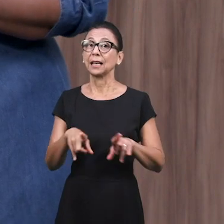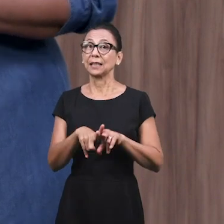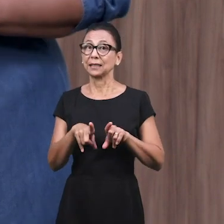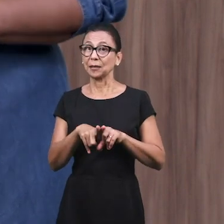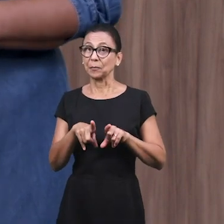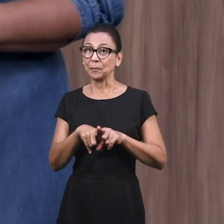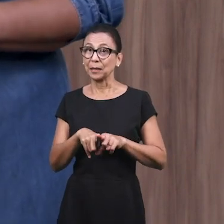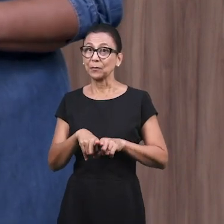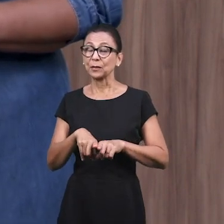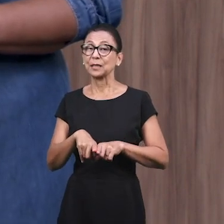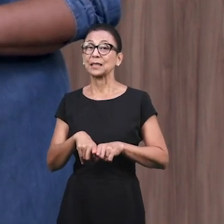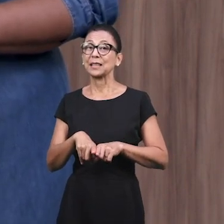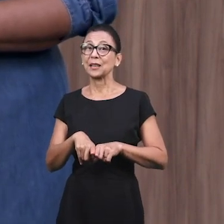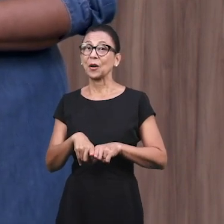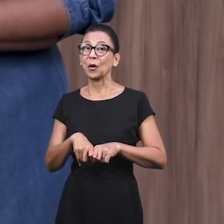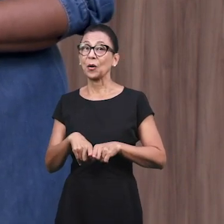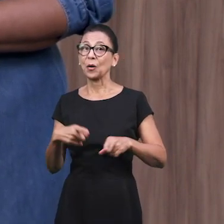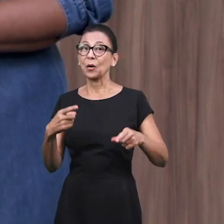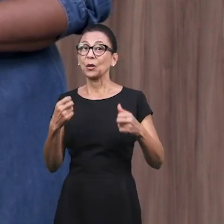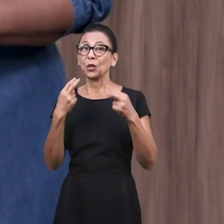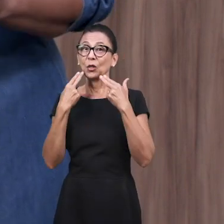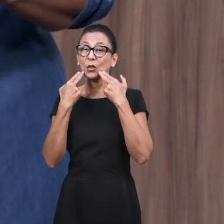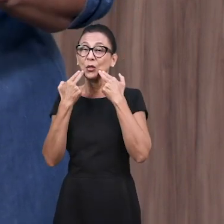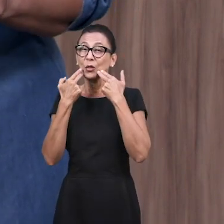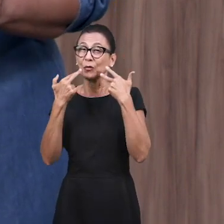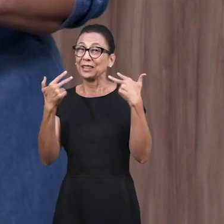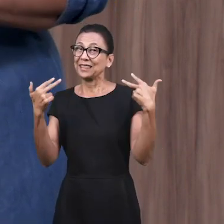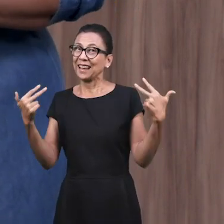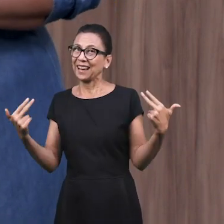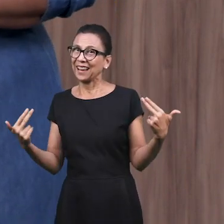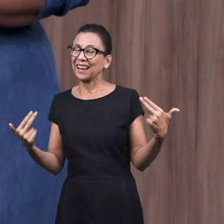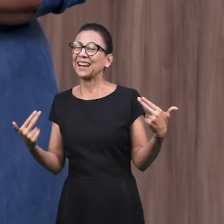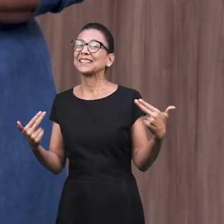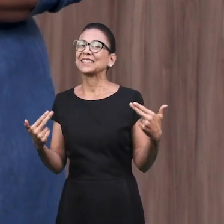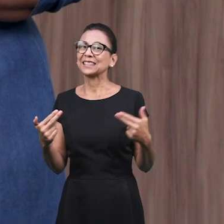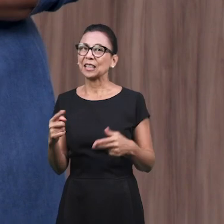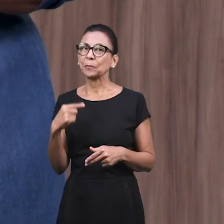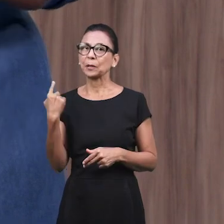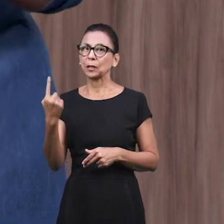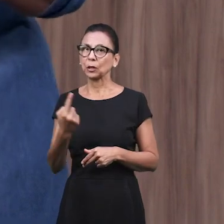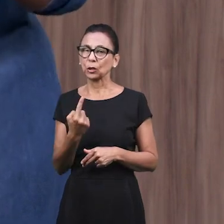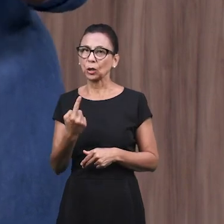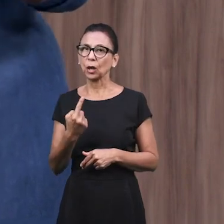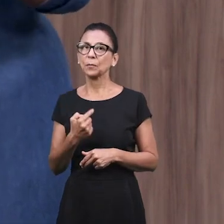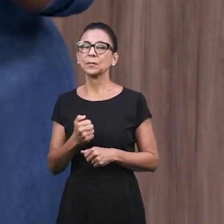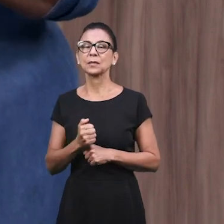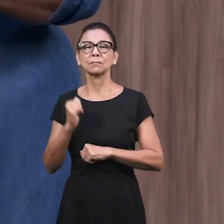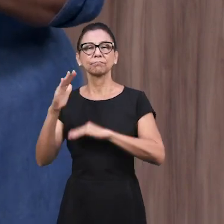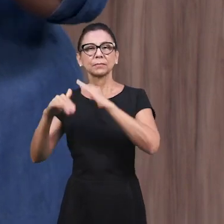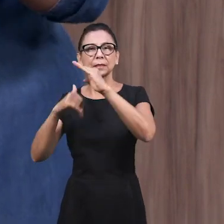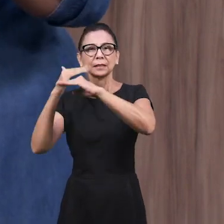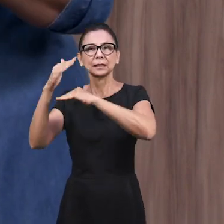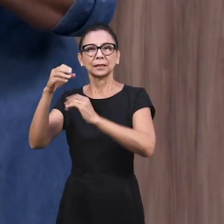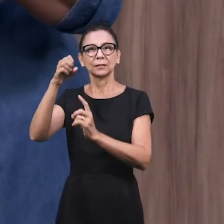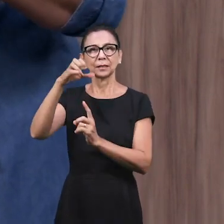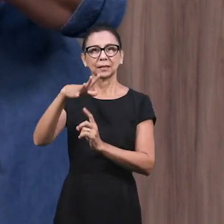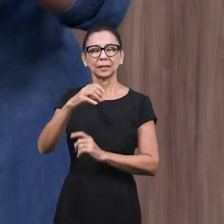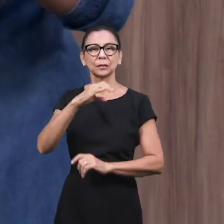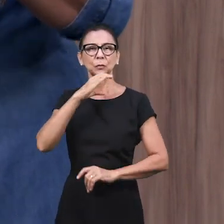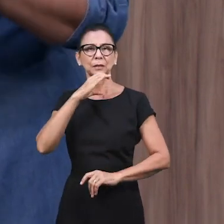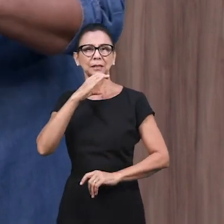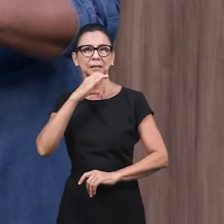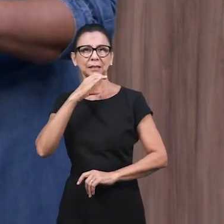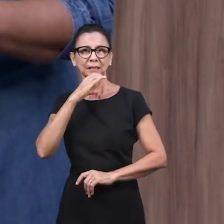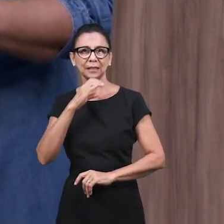dans ce volet. Cela pour continuer à grandir dans la grâce et dans la connaissance. Nous allons conter des histoires des serviteurs qui ont